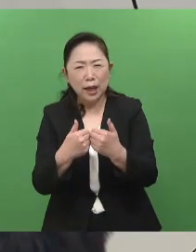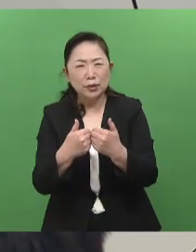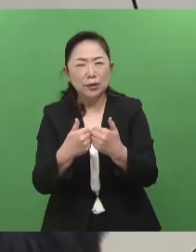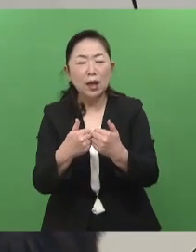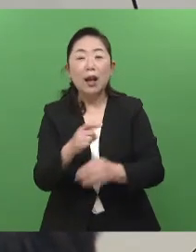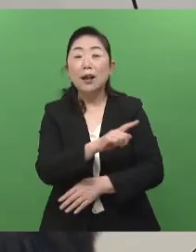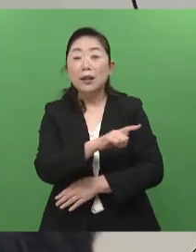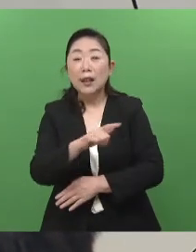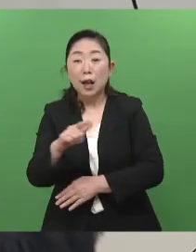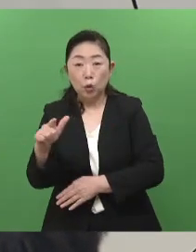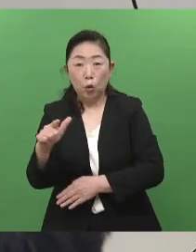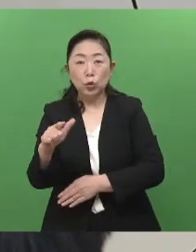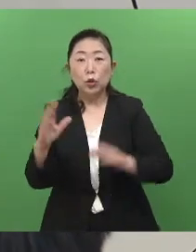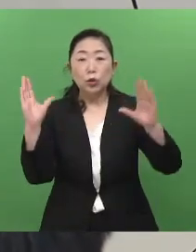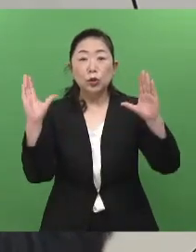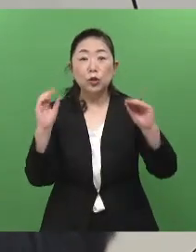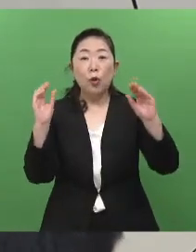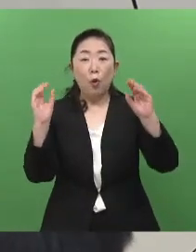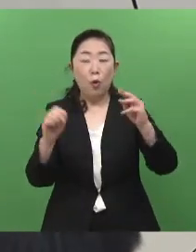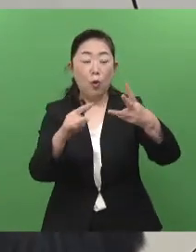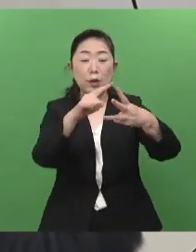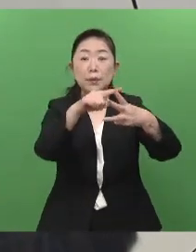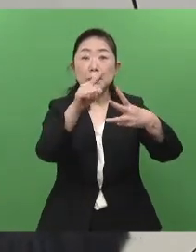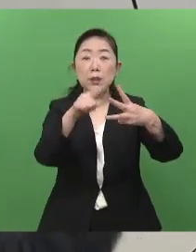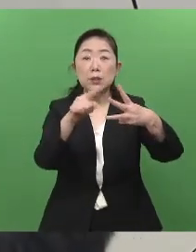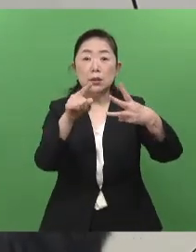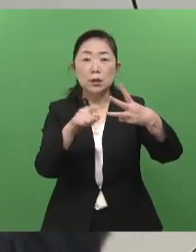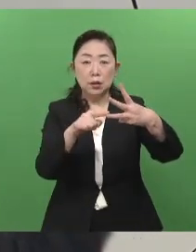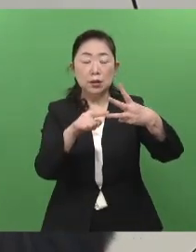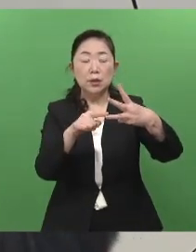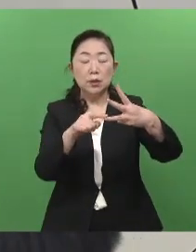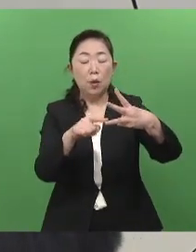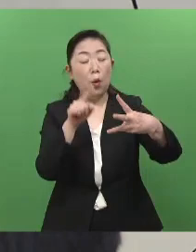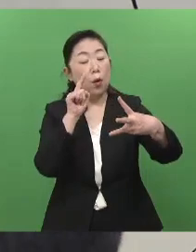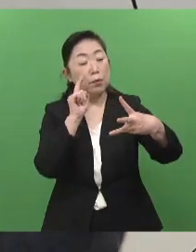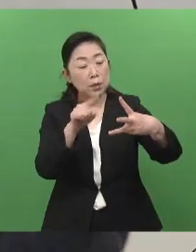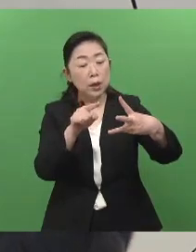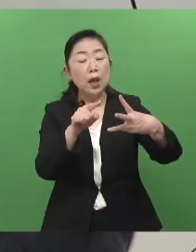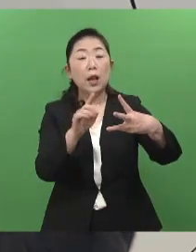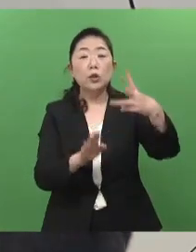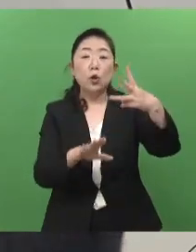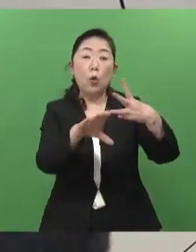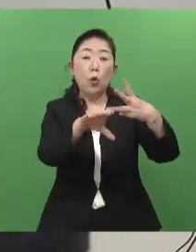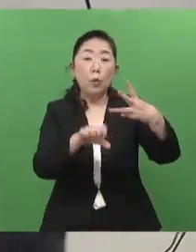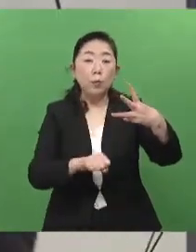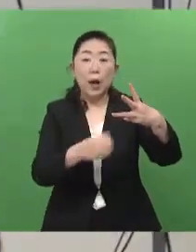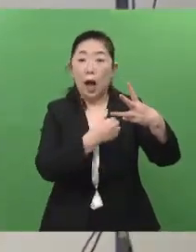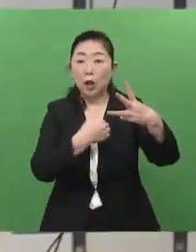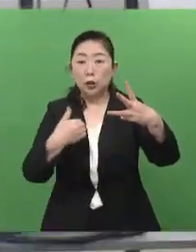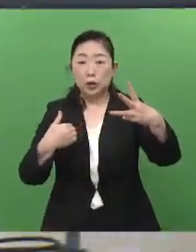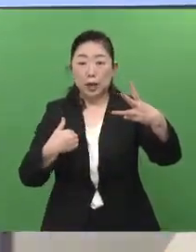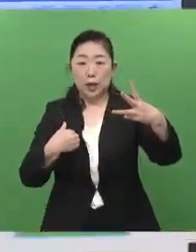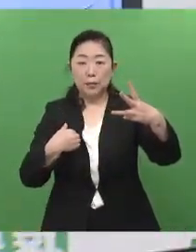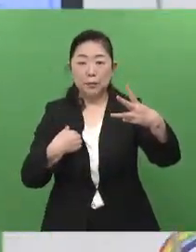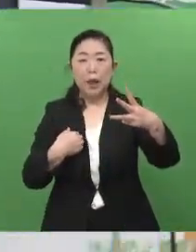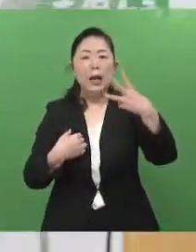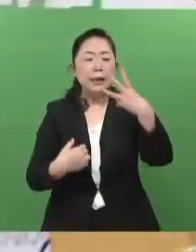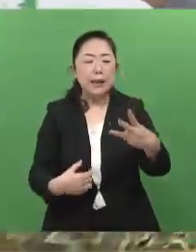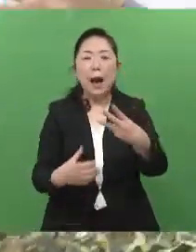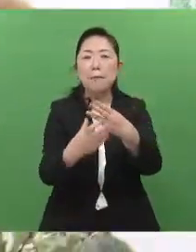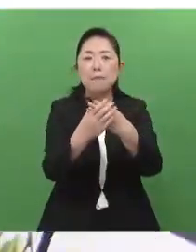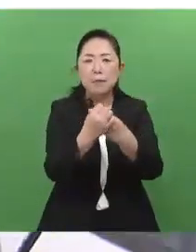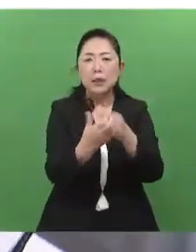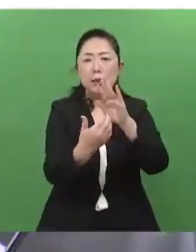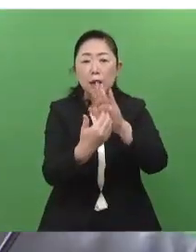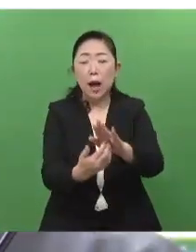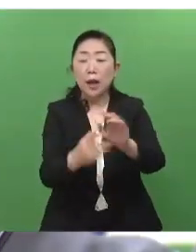混雑しているのか、その3段階で確認することができます。で、いわゆる3密回避の